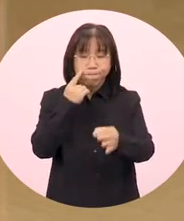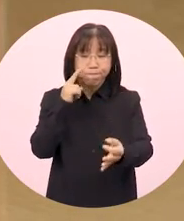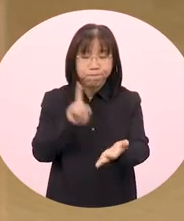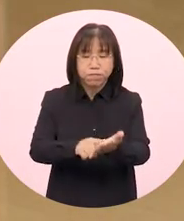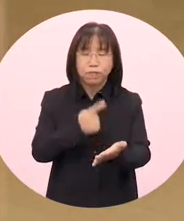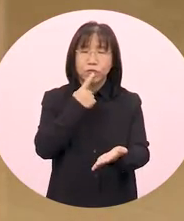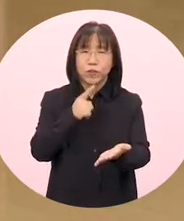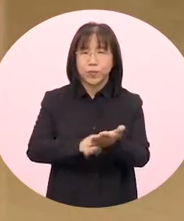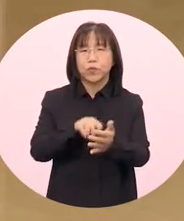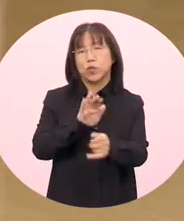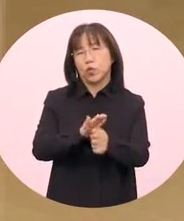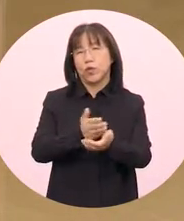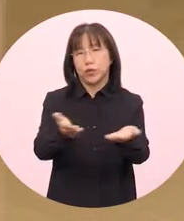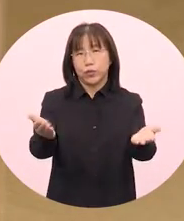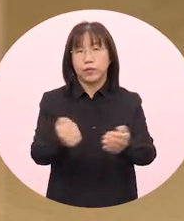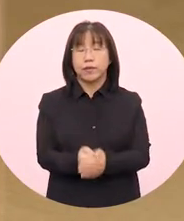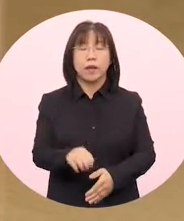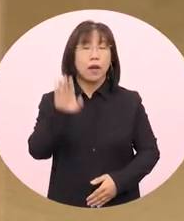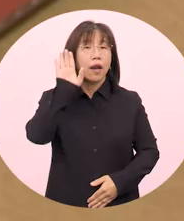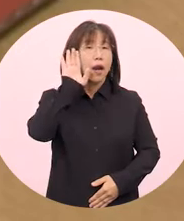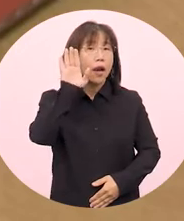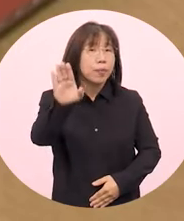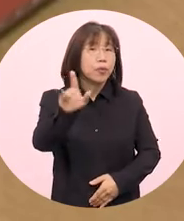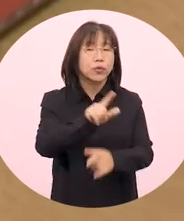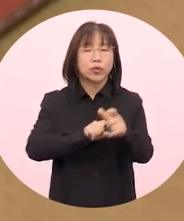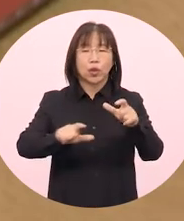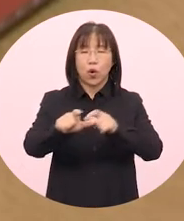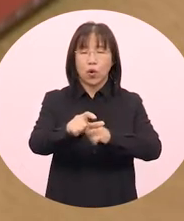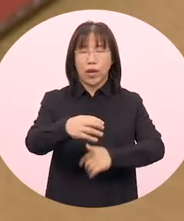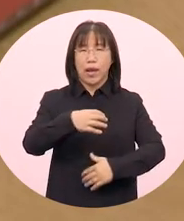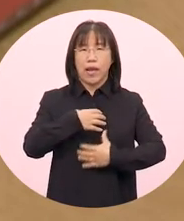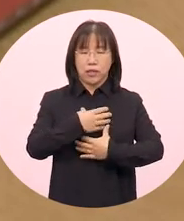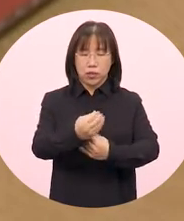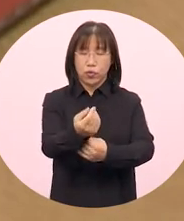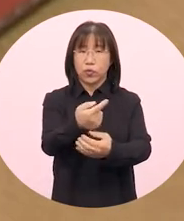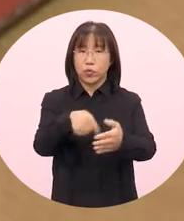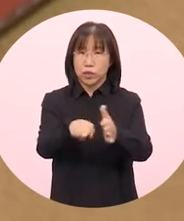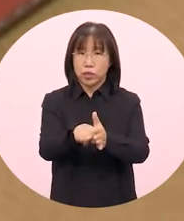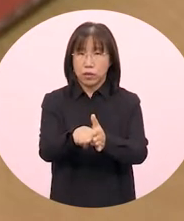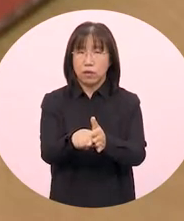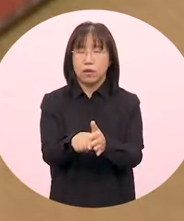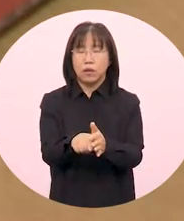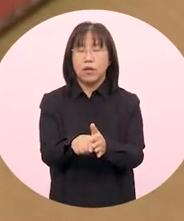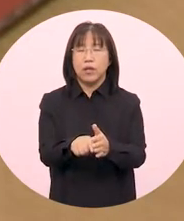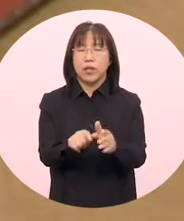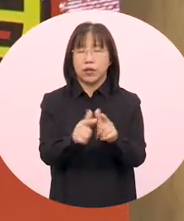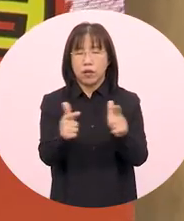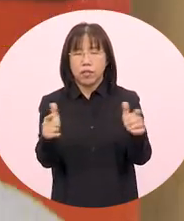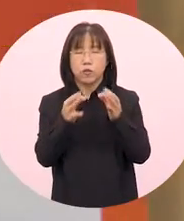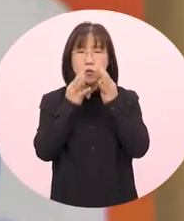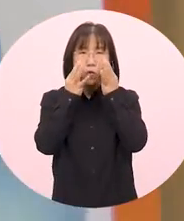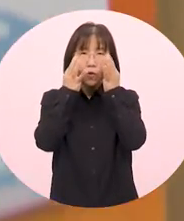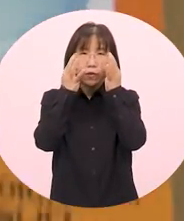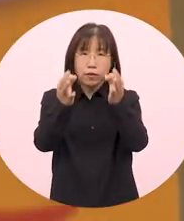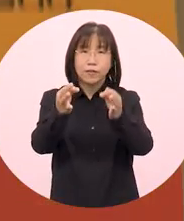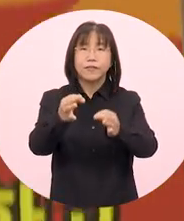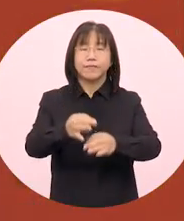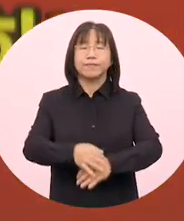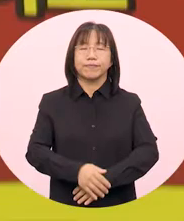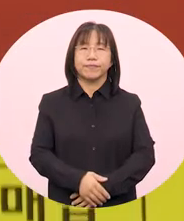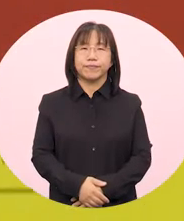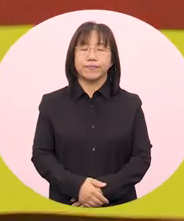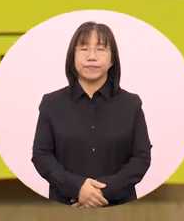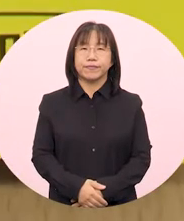했습니다. 한편 강서구는 앞으로도 혹시 모를 안전사고에도 피해를 최소화하기 위해 최선을 다한다는